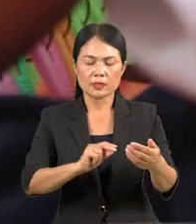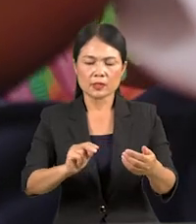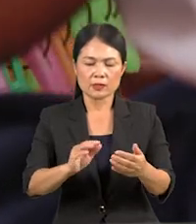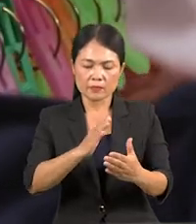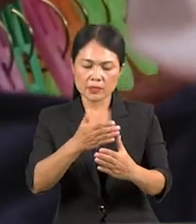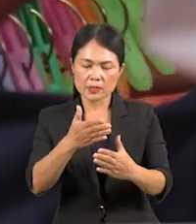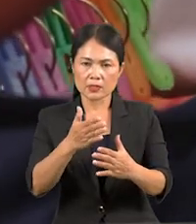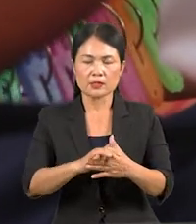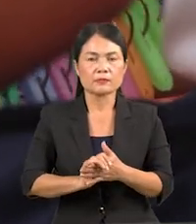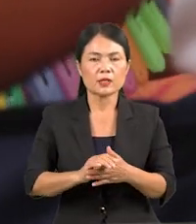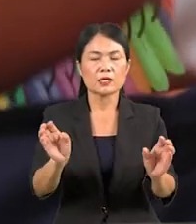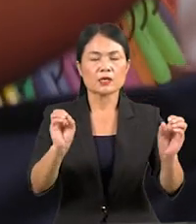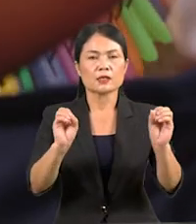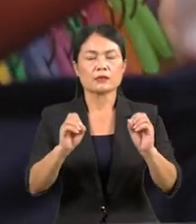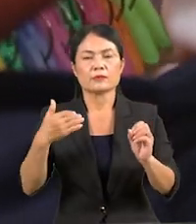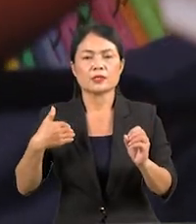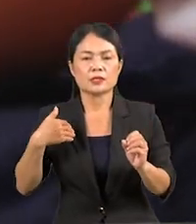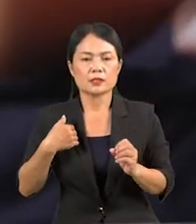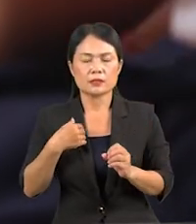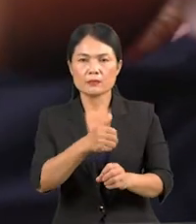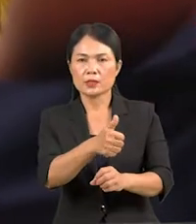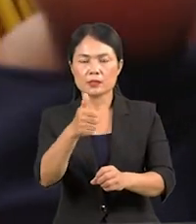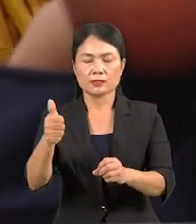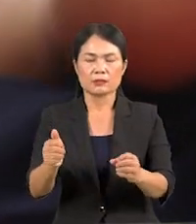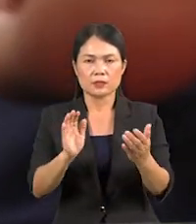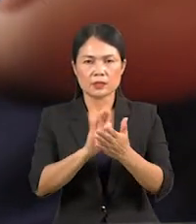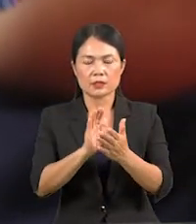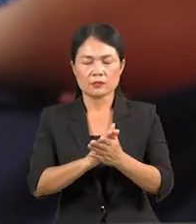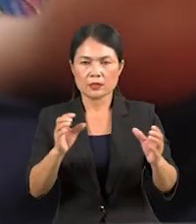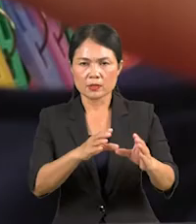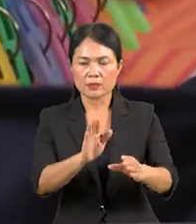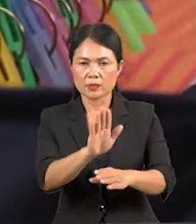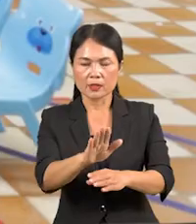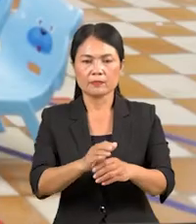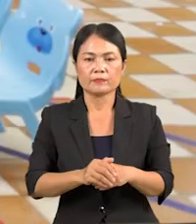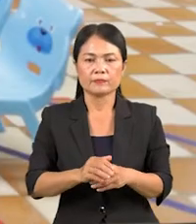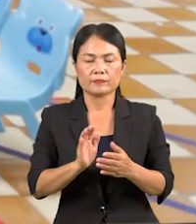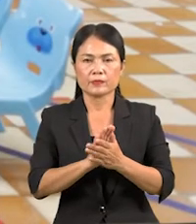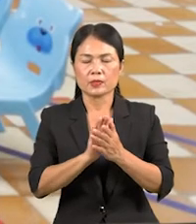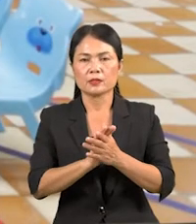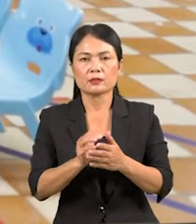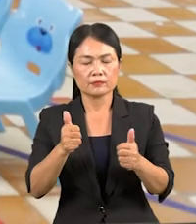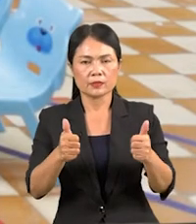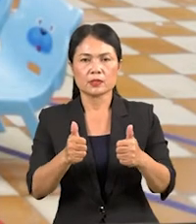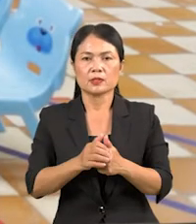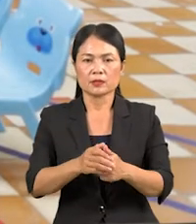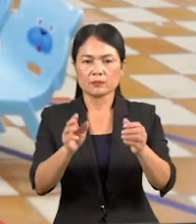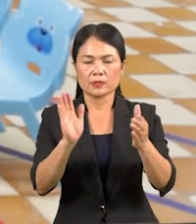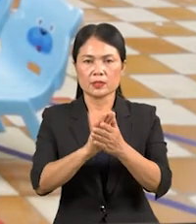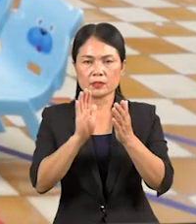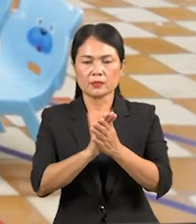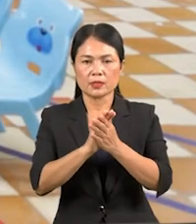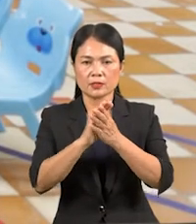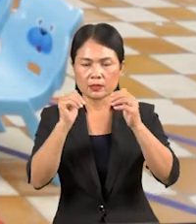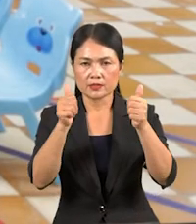អត់ទេចាអត់មានទេអញ្ចឹងពូកែបកែអញ្ចឹងតែដៃទៅសារក្រុមខ្លួនឯងមួយចាតោះឥឡូវតែដៃអស់ចាមួយទៀត